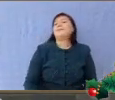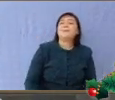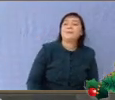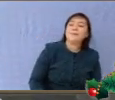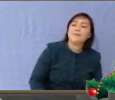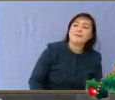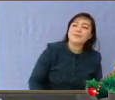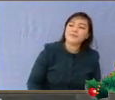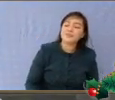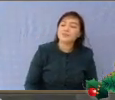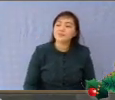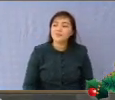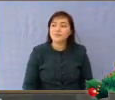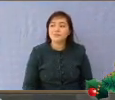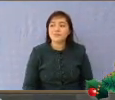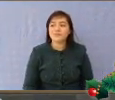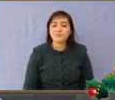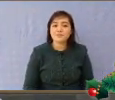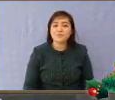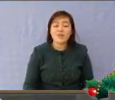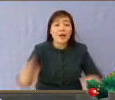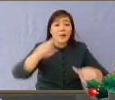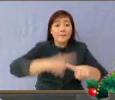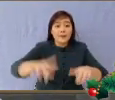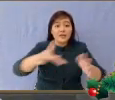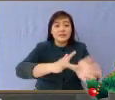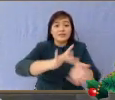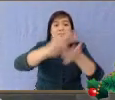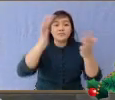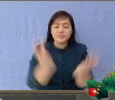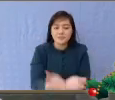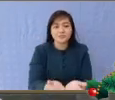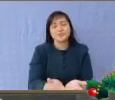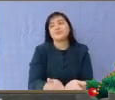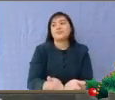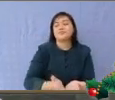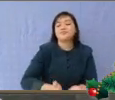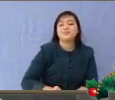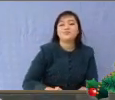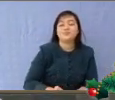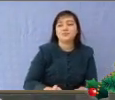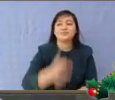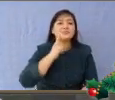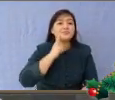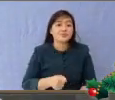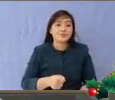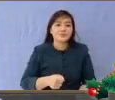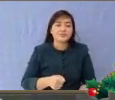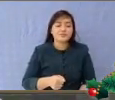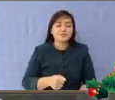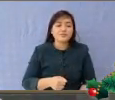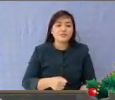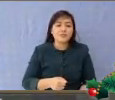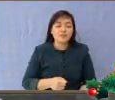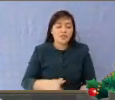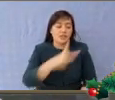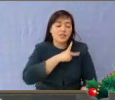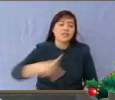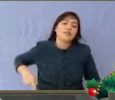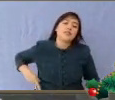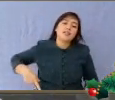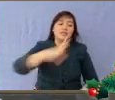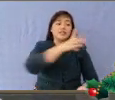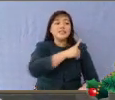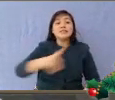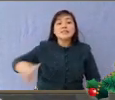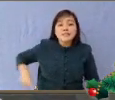experiences in life. At ito po yung kanyang personal testimony. Ito po yung testimony ni David na